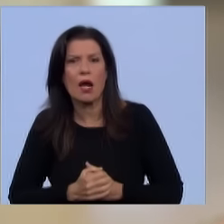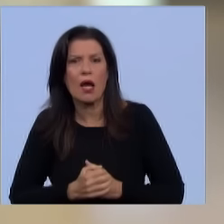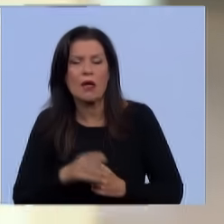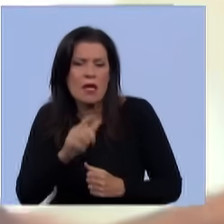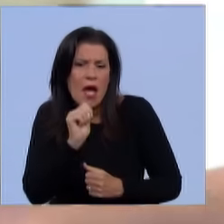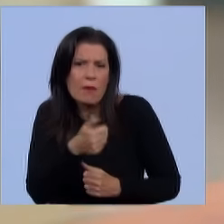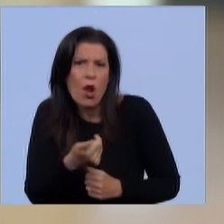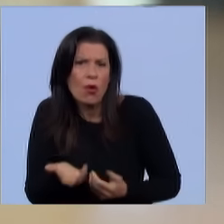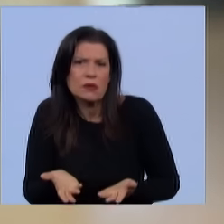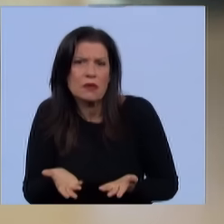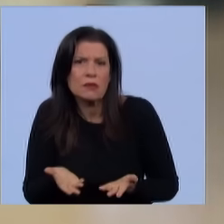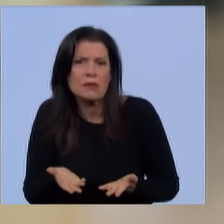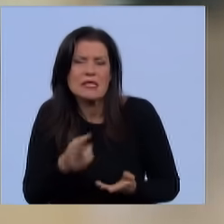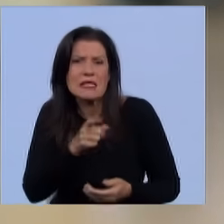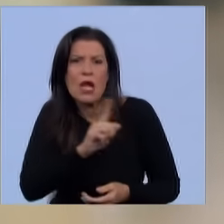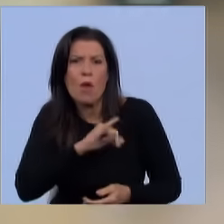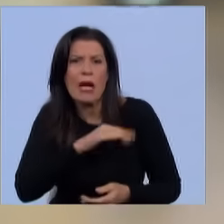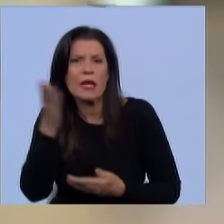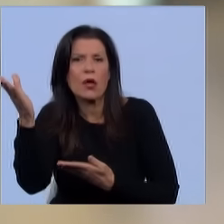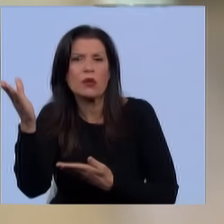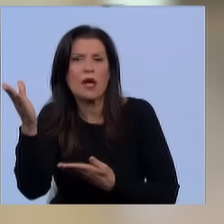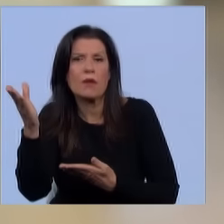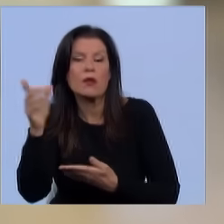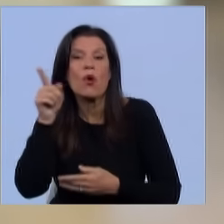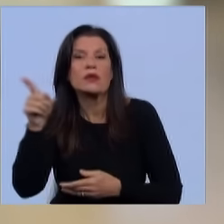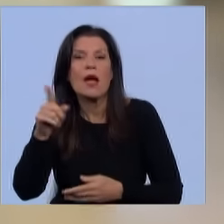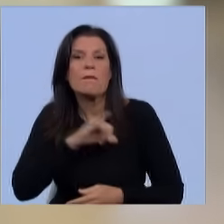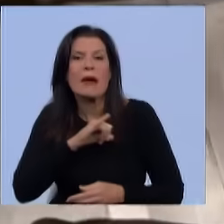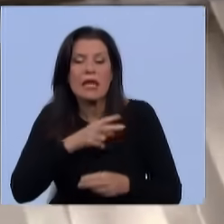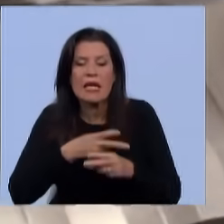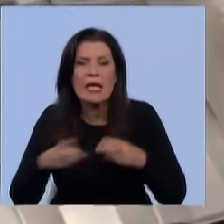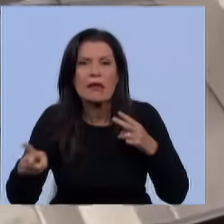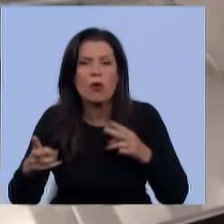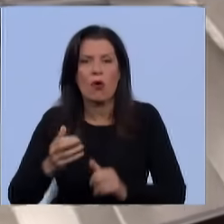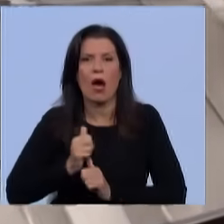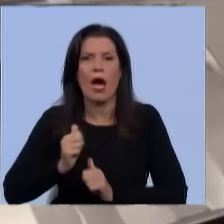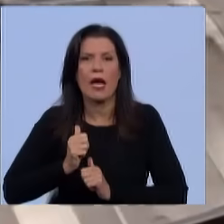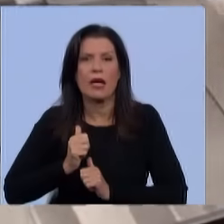אוקיי? זה לא מעניין. מעניין אותנו נטו, הלוחמים, ולשם הם מכוונים את הכסף.